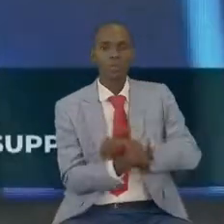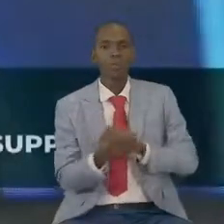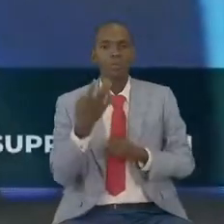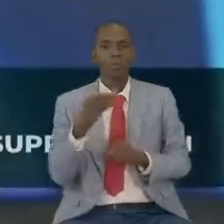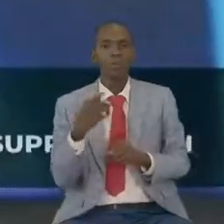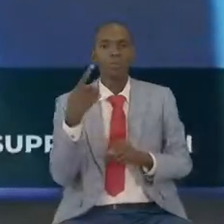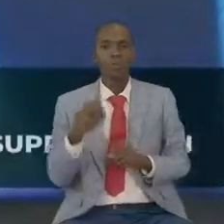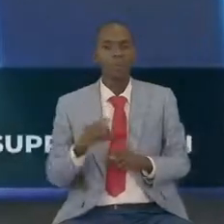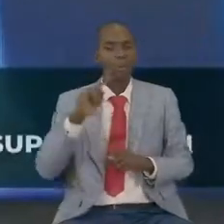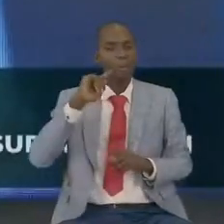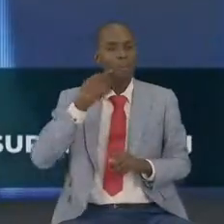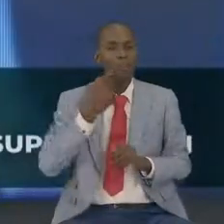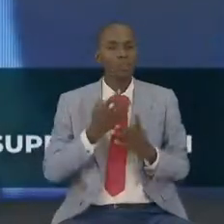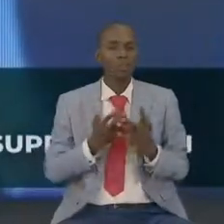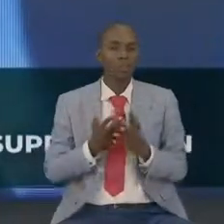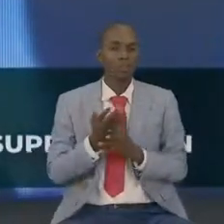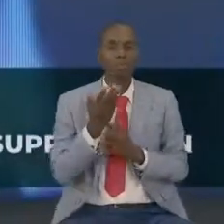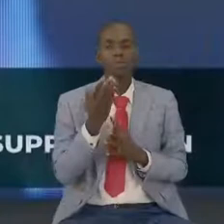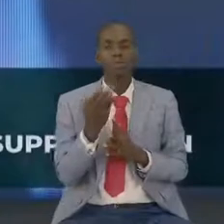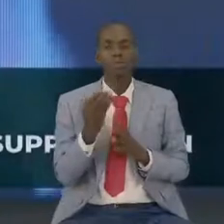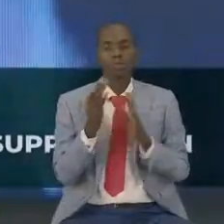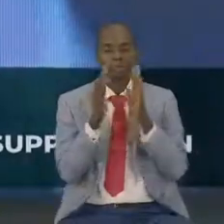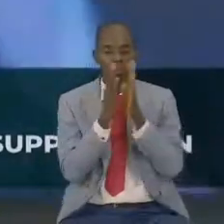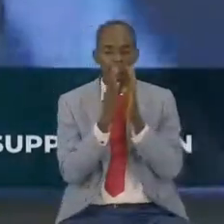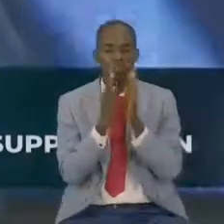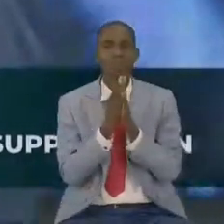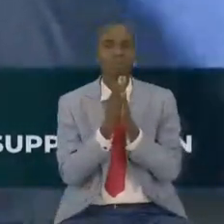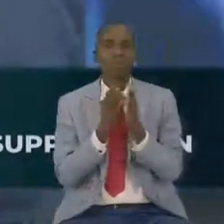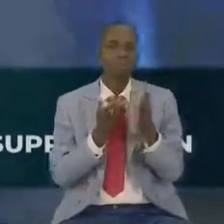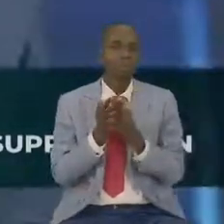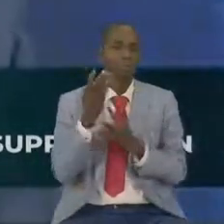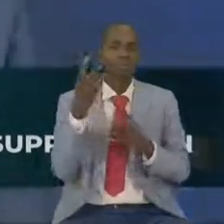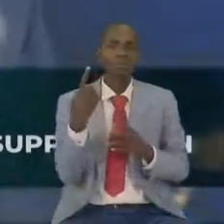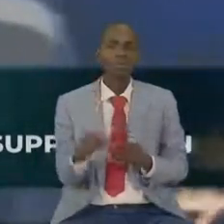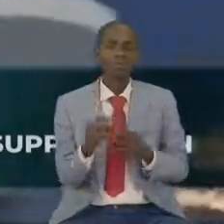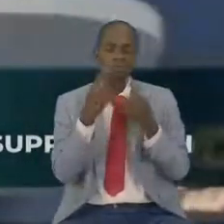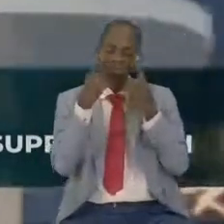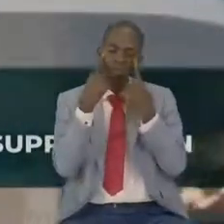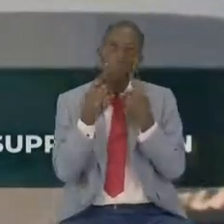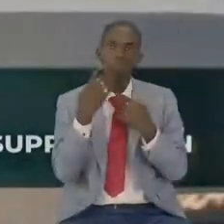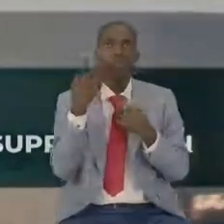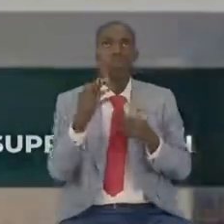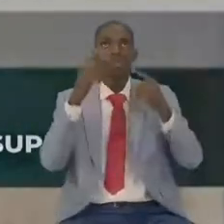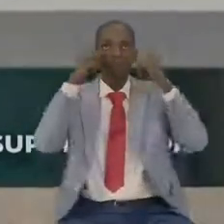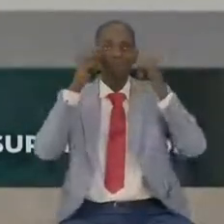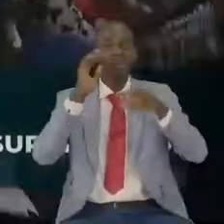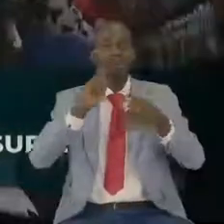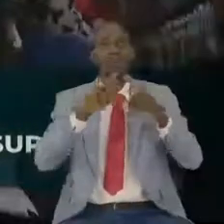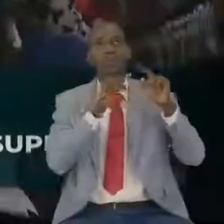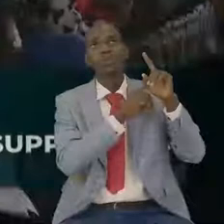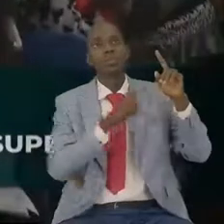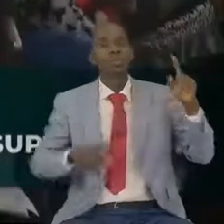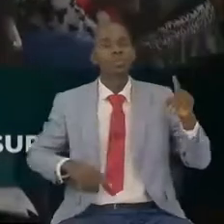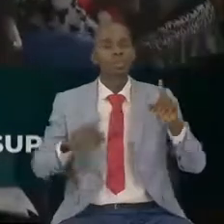à travers la supplication. Par les cris de Moïse à l'Éternel, par